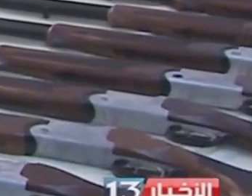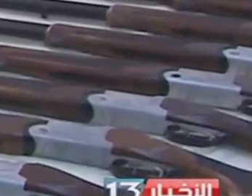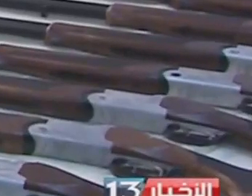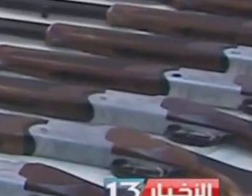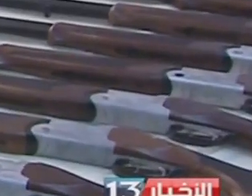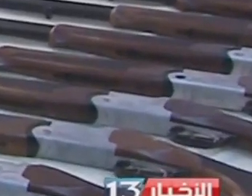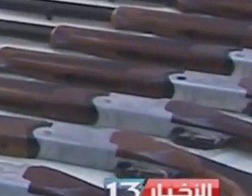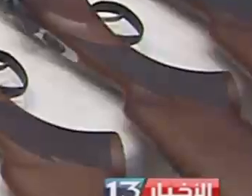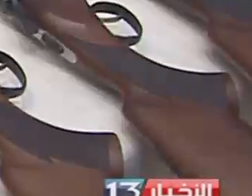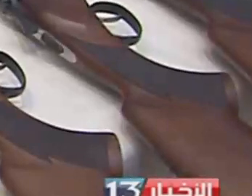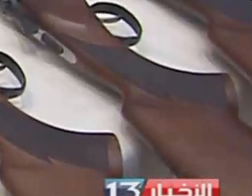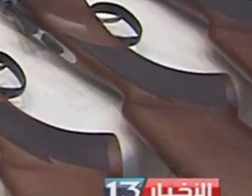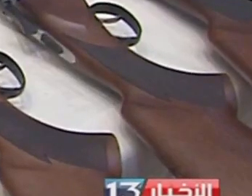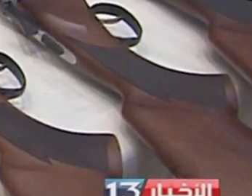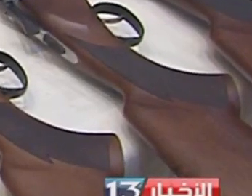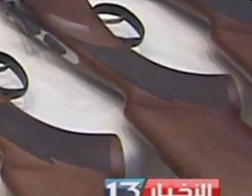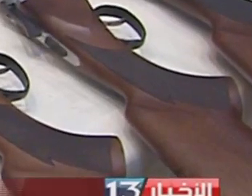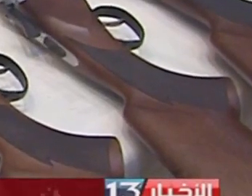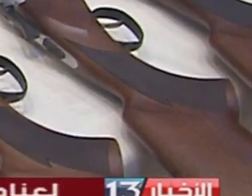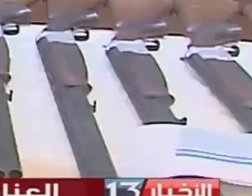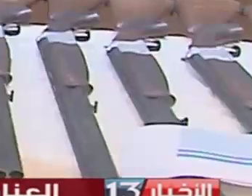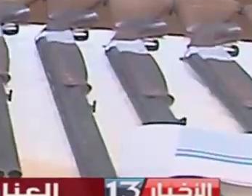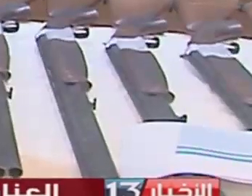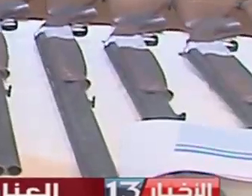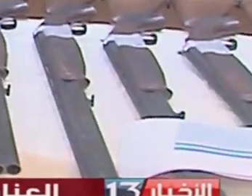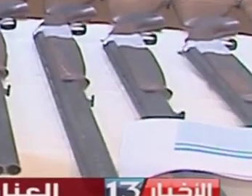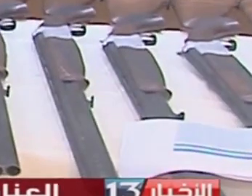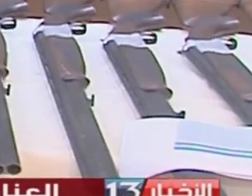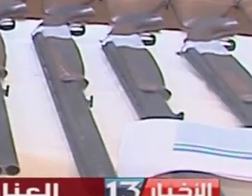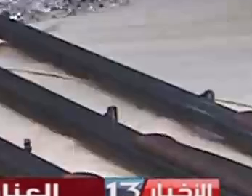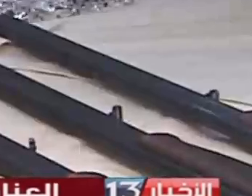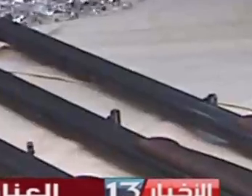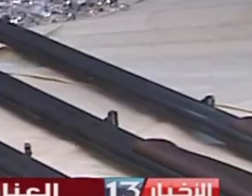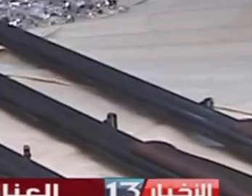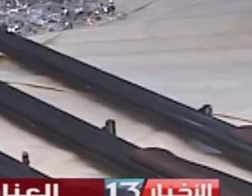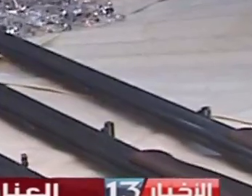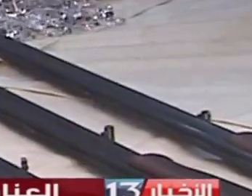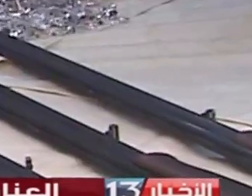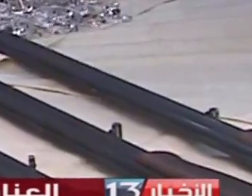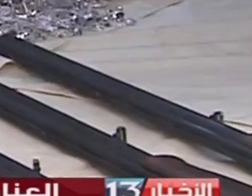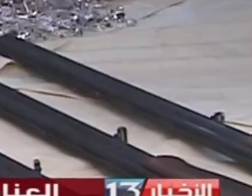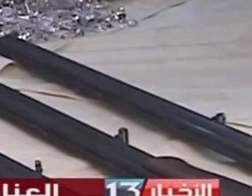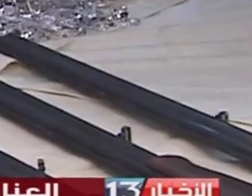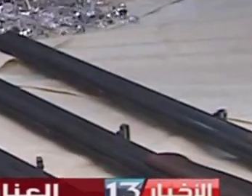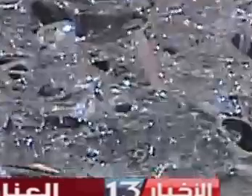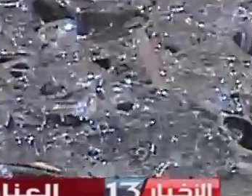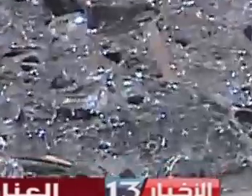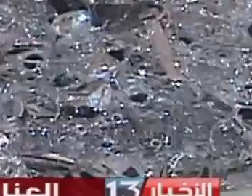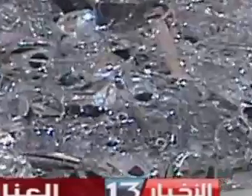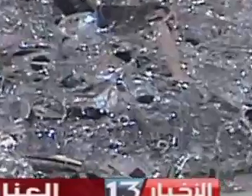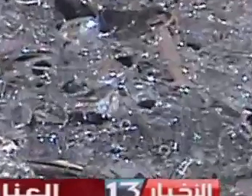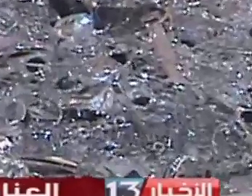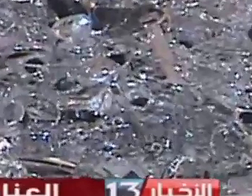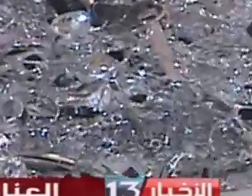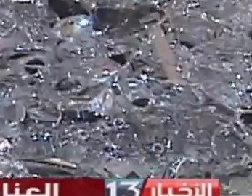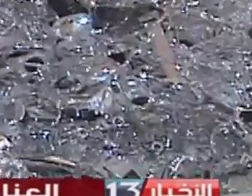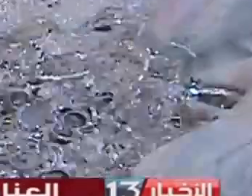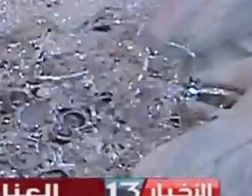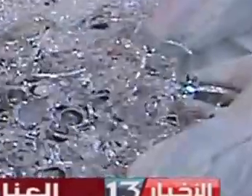الديوانه التونسيه تعلن احباط واحده من اكبر عمليات التهريب لبنادق الصيد واكثر من مائه كيلوغرام